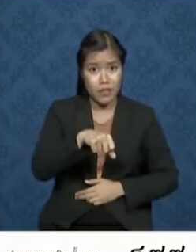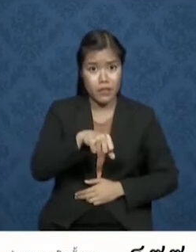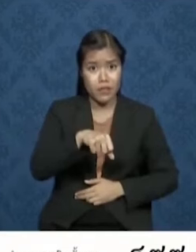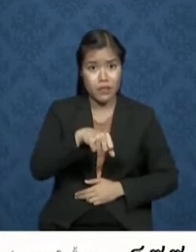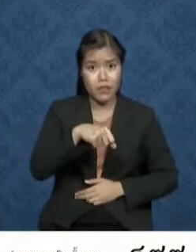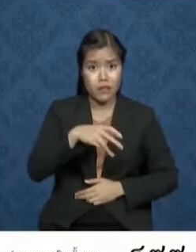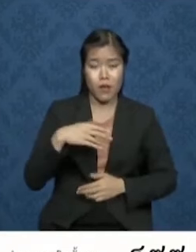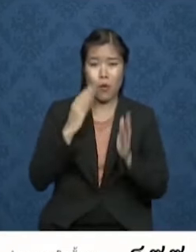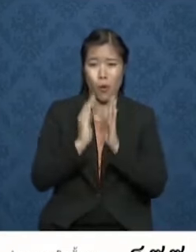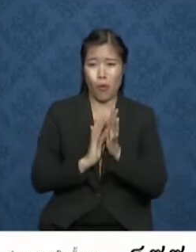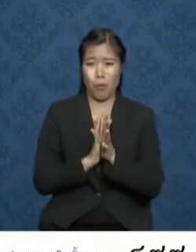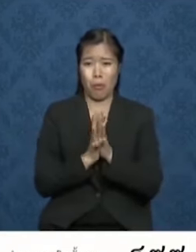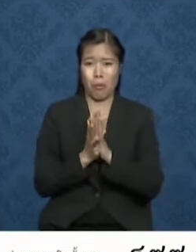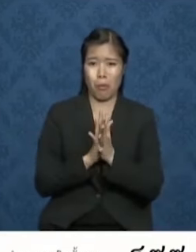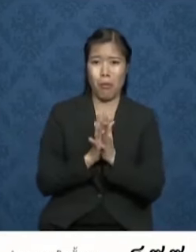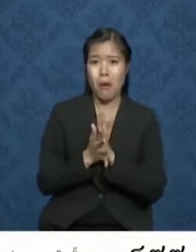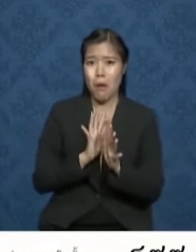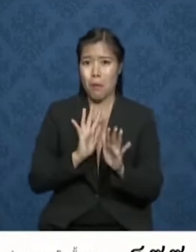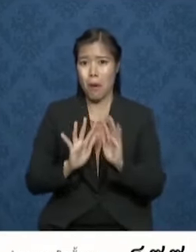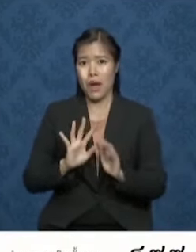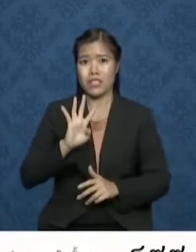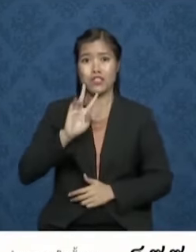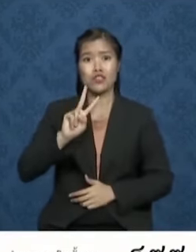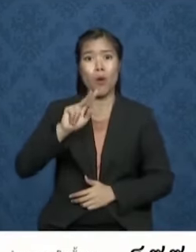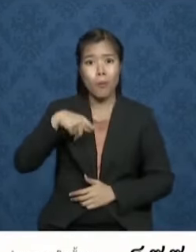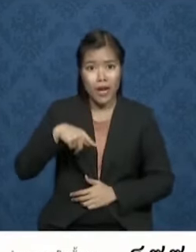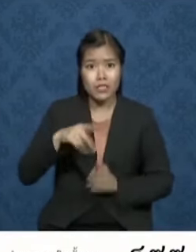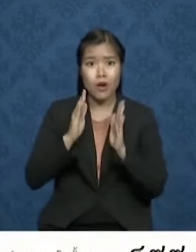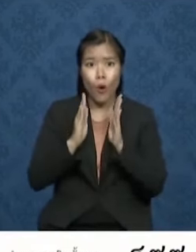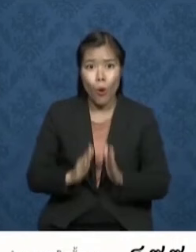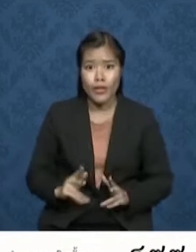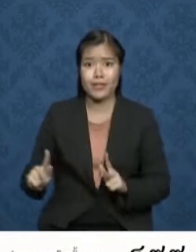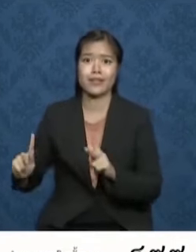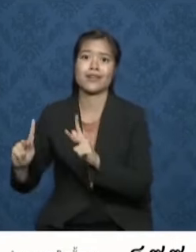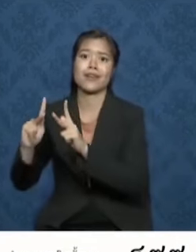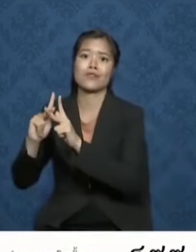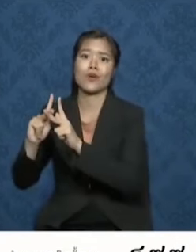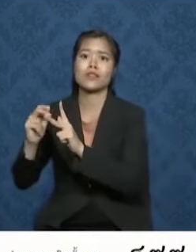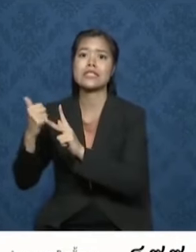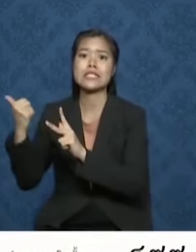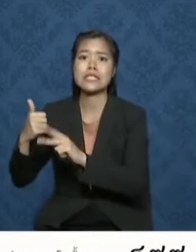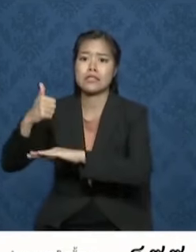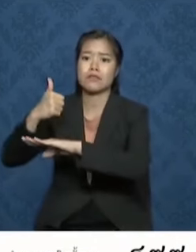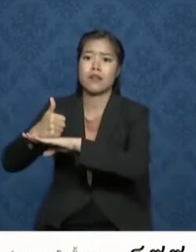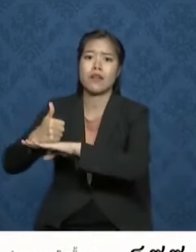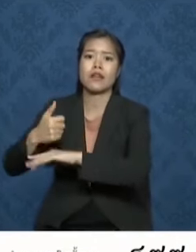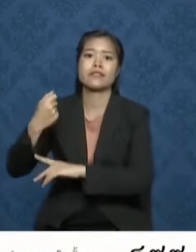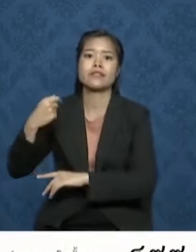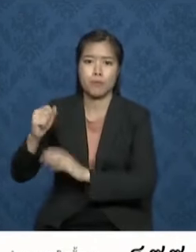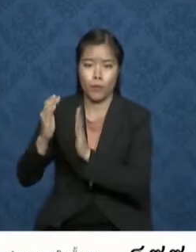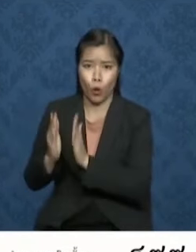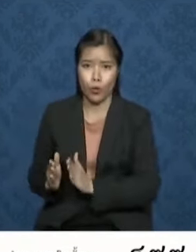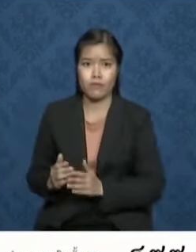เดินเบียดกันอยู่ประมาณ 2,000คนทั้งที่กระทรวงอื่นเขามีแค่ 10คนจนถึงวันนี้